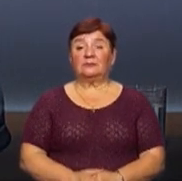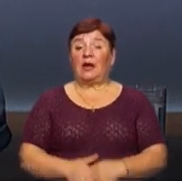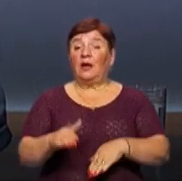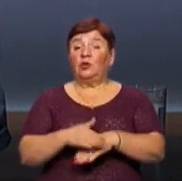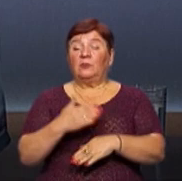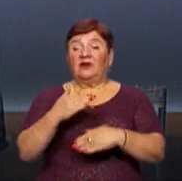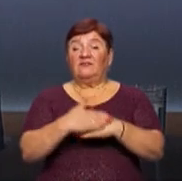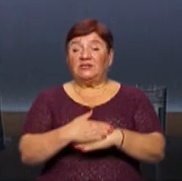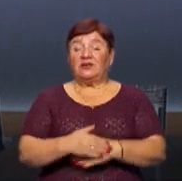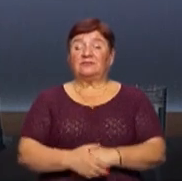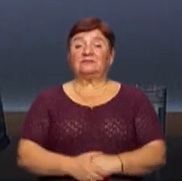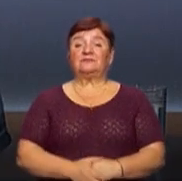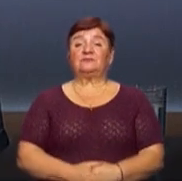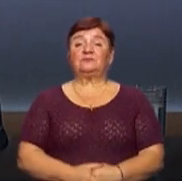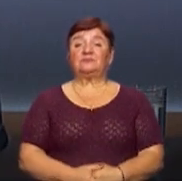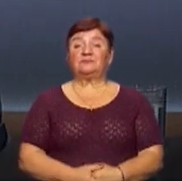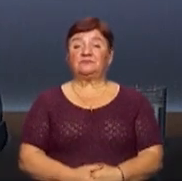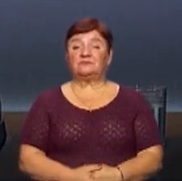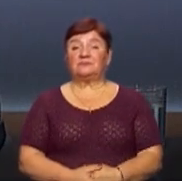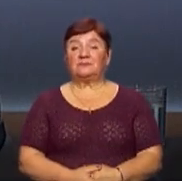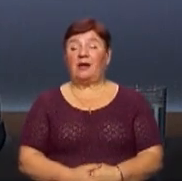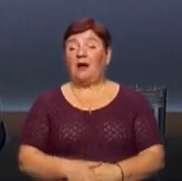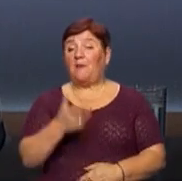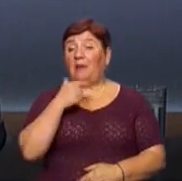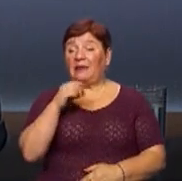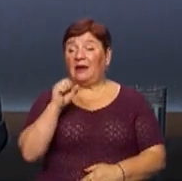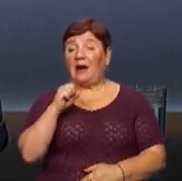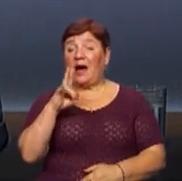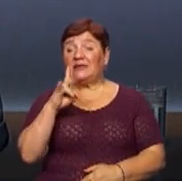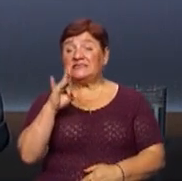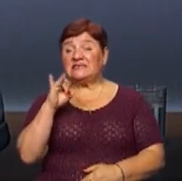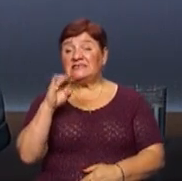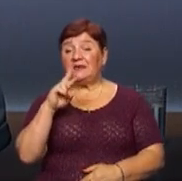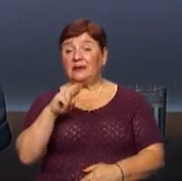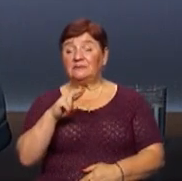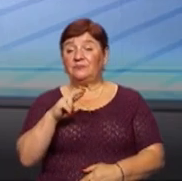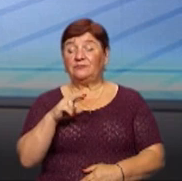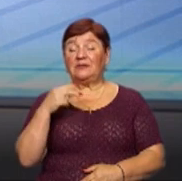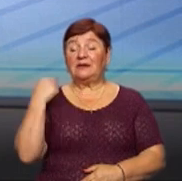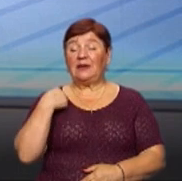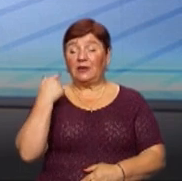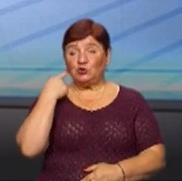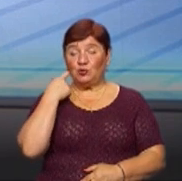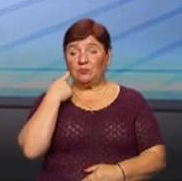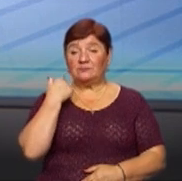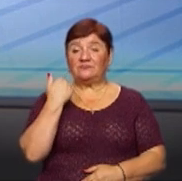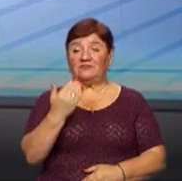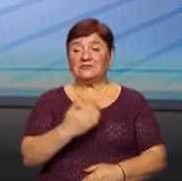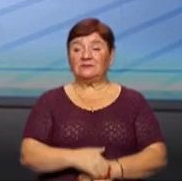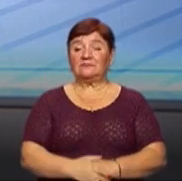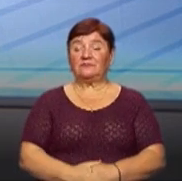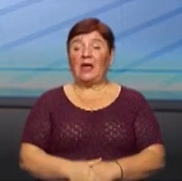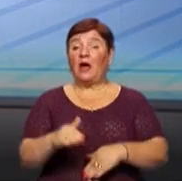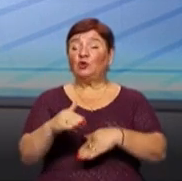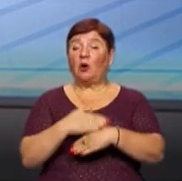Кажіть. Доброго вечора, ви в ефірі. Пані Анастасія. Чую вас, будь ласка, слухаю. Я вас чую,